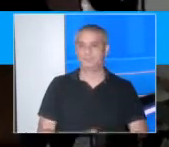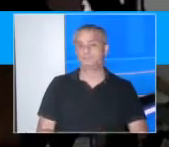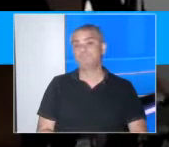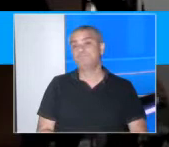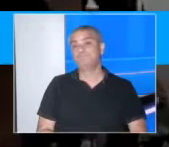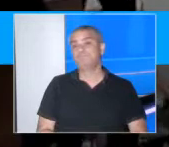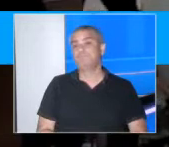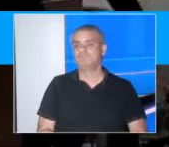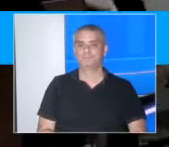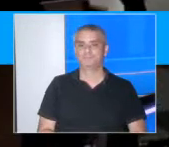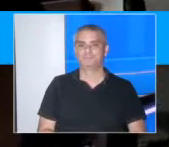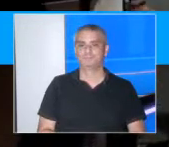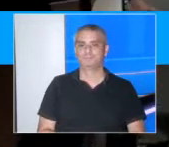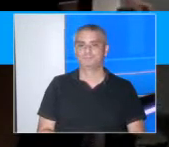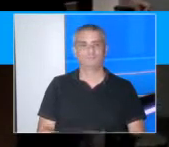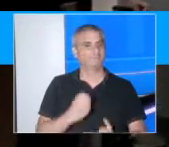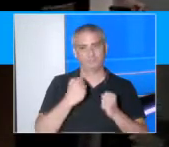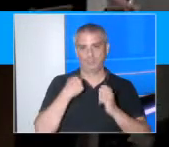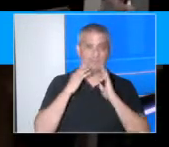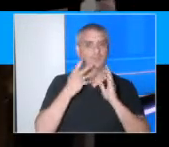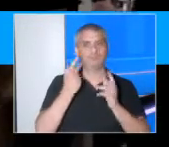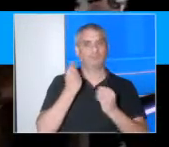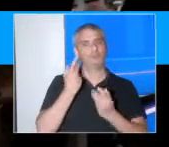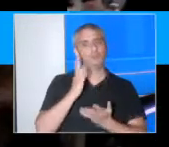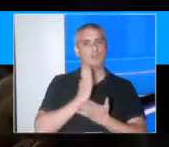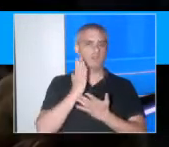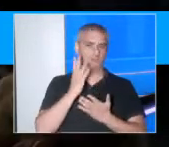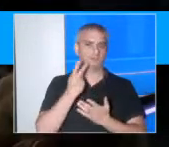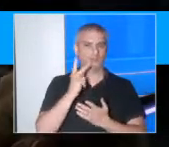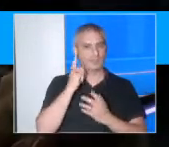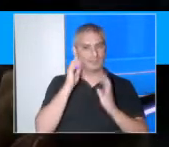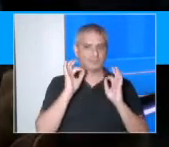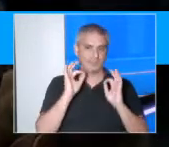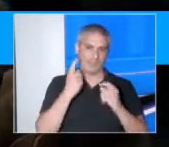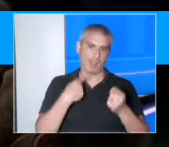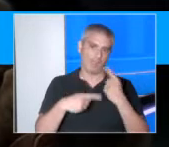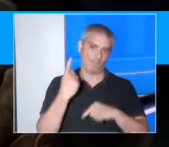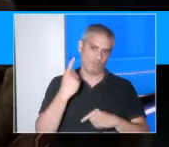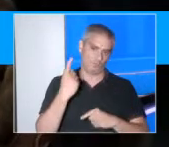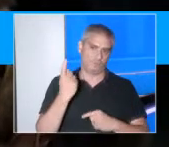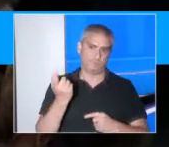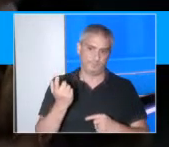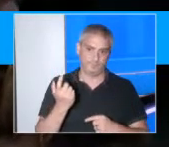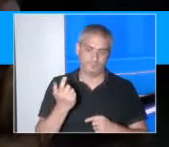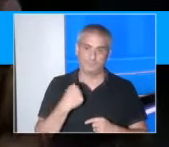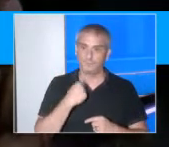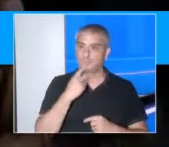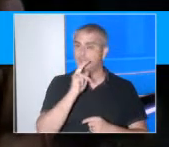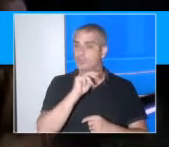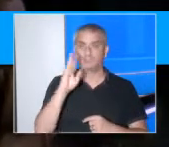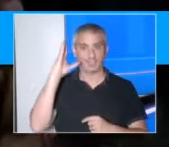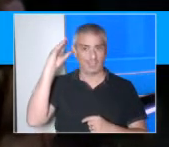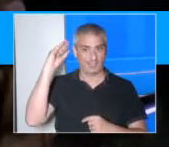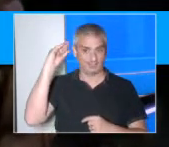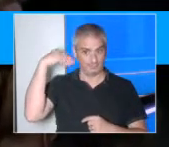קשה להאמין שהוא דווקא ייקח אותו למשהו יותר נחרץ, יותר סביר שלהפך. בוא נגיד ככה שהנושא